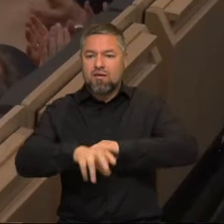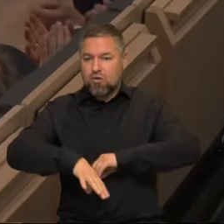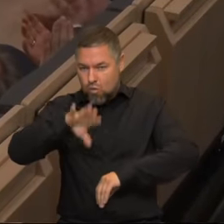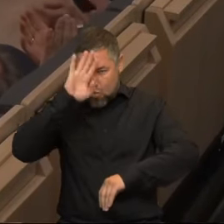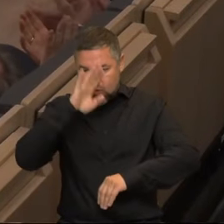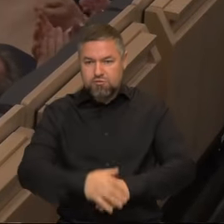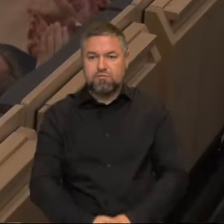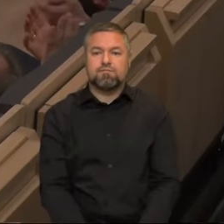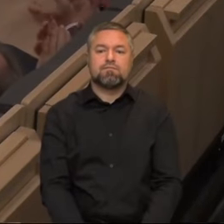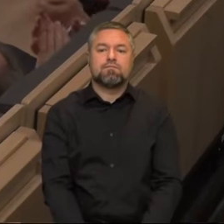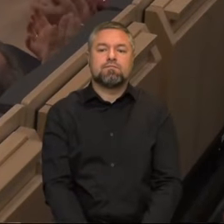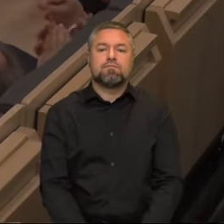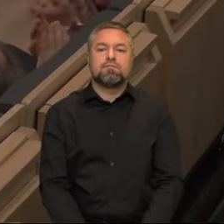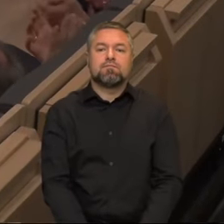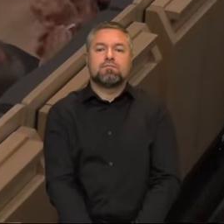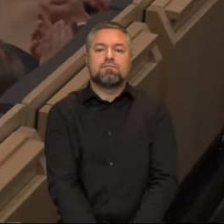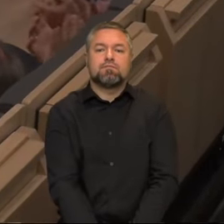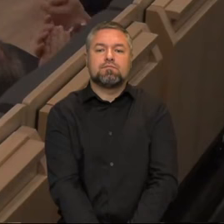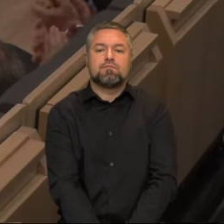Łódzkiej.